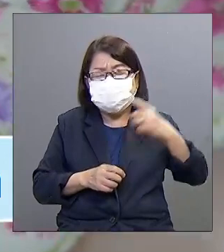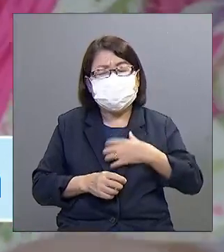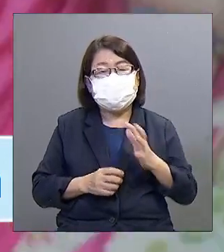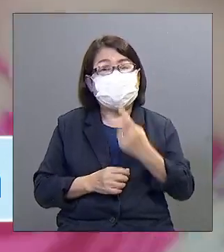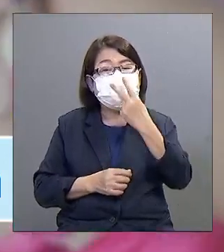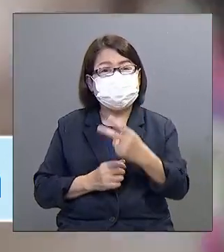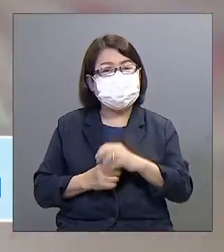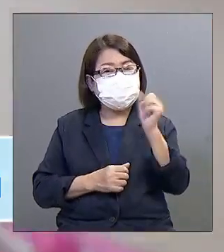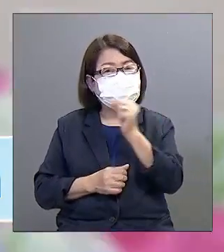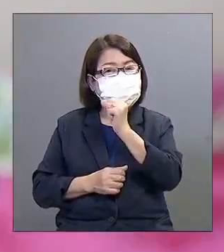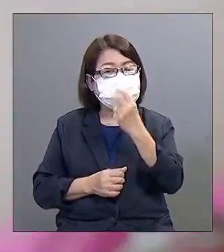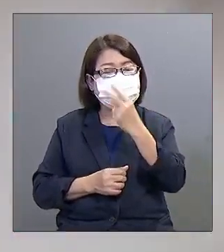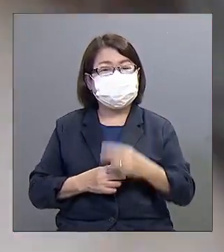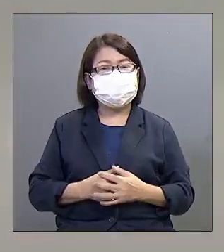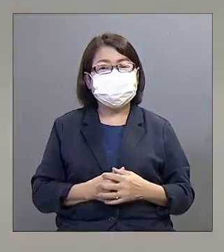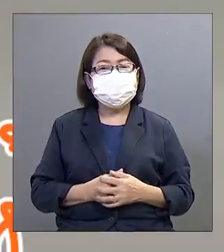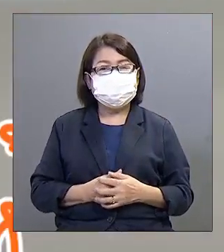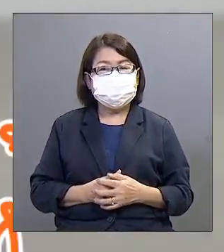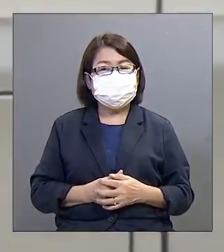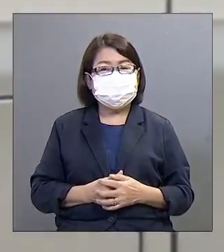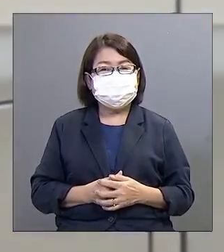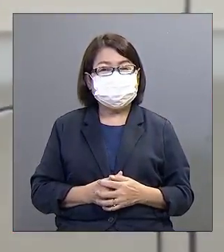เพลงบังช่วงบังตอนกัอีกสัรอบค่ะ